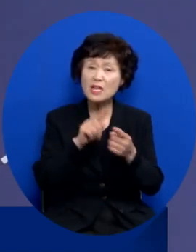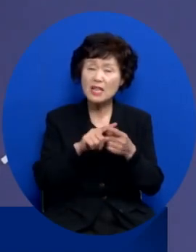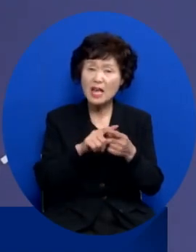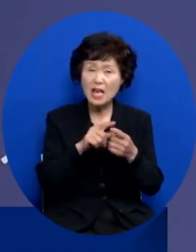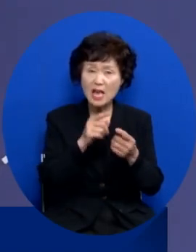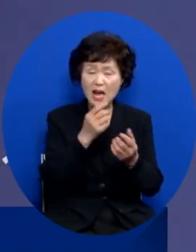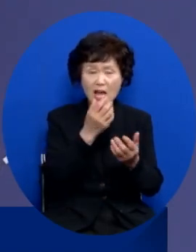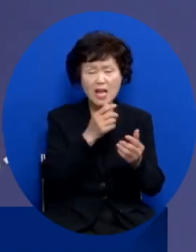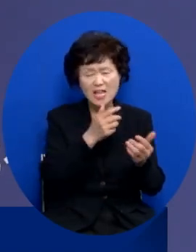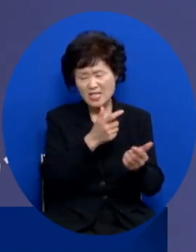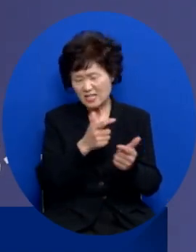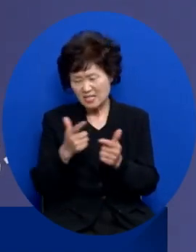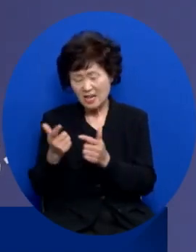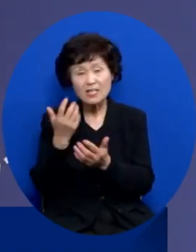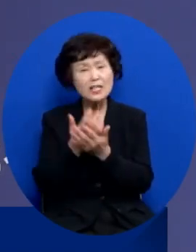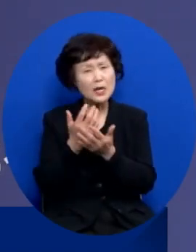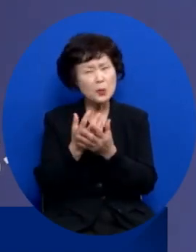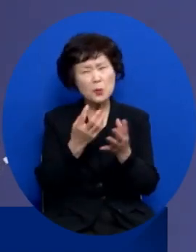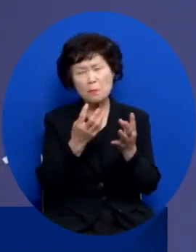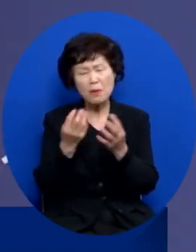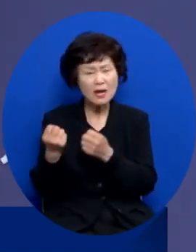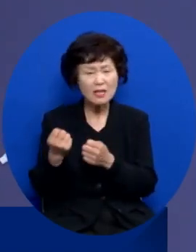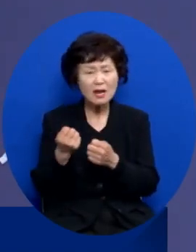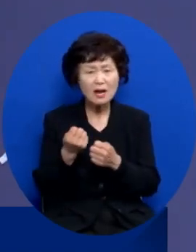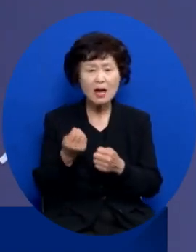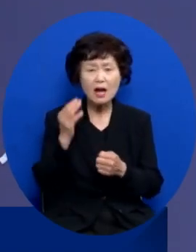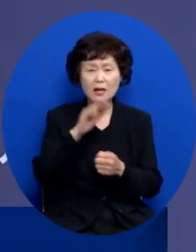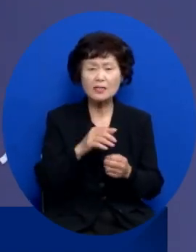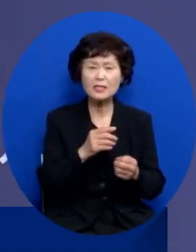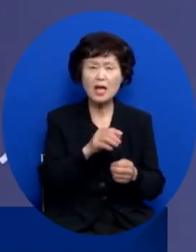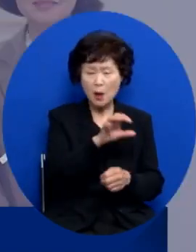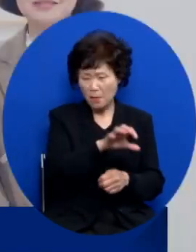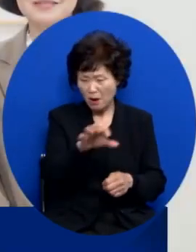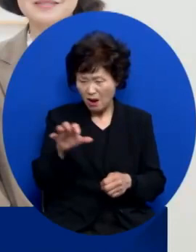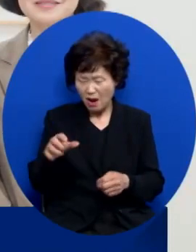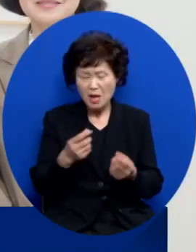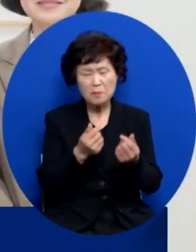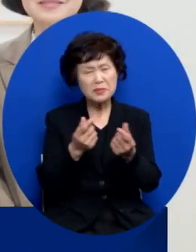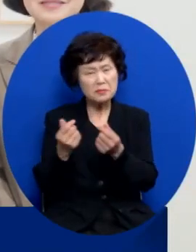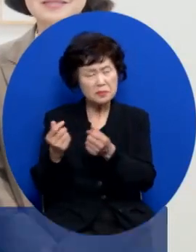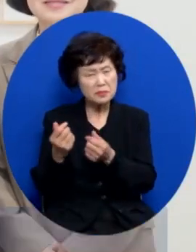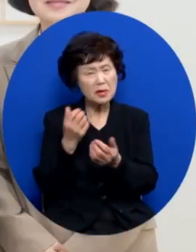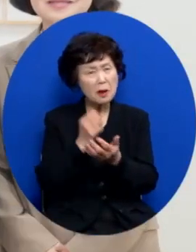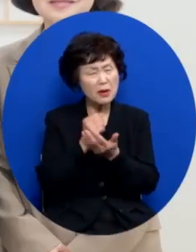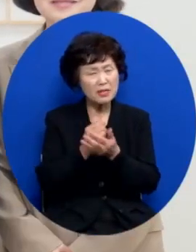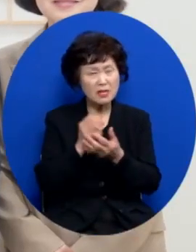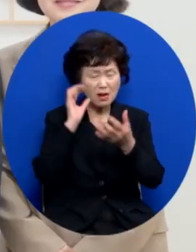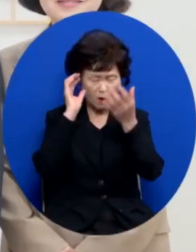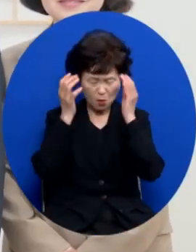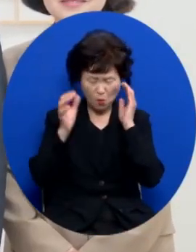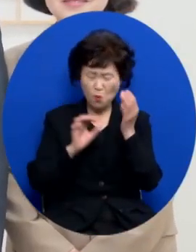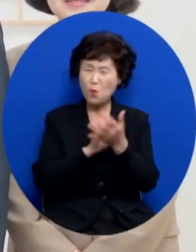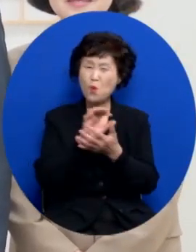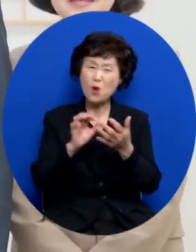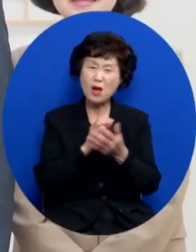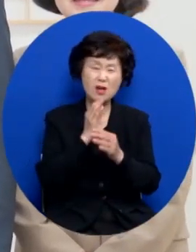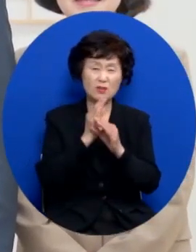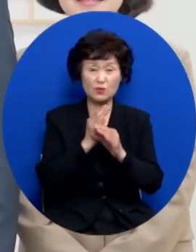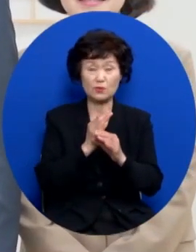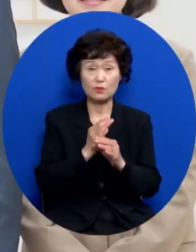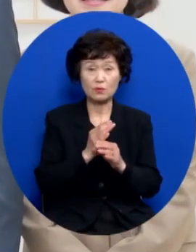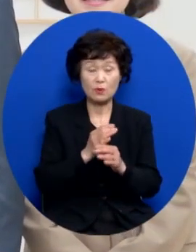나와 있고 비슷한 데서 또 만들어가지고 심지어 혼란스러워요. 이에 따라 지난달 19일에는